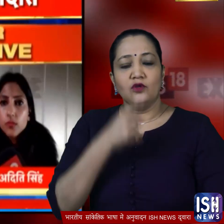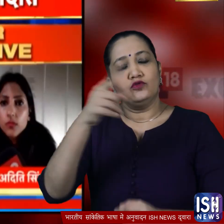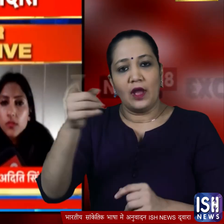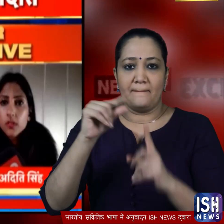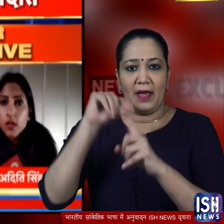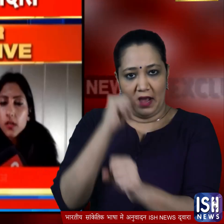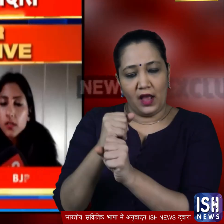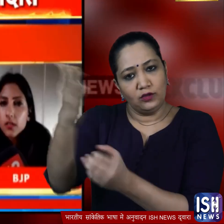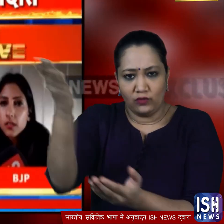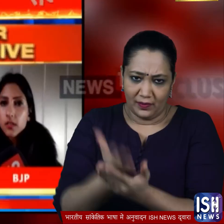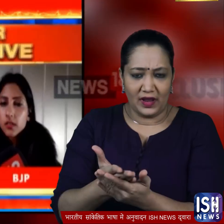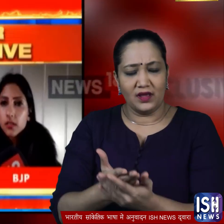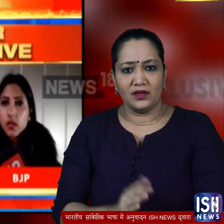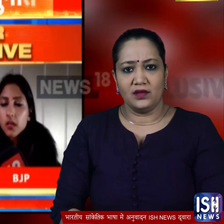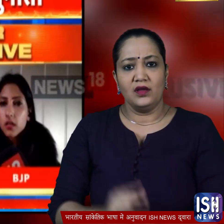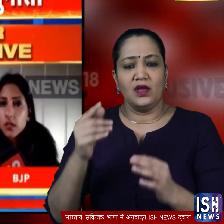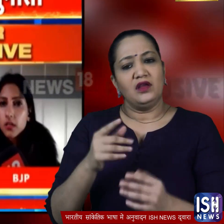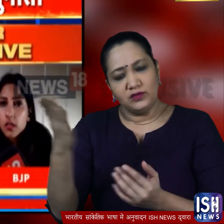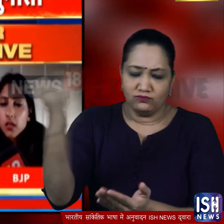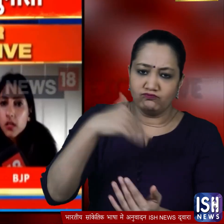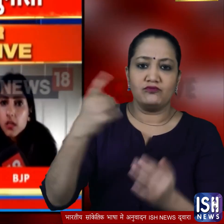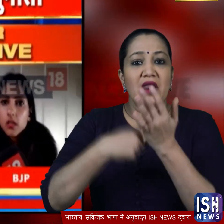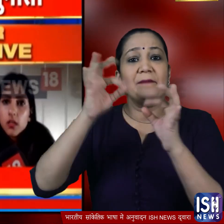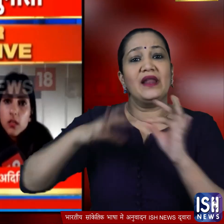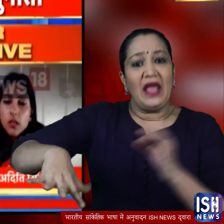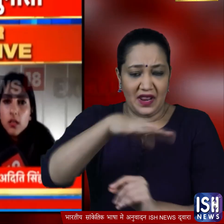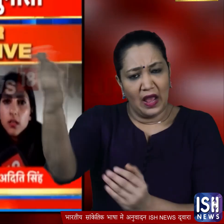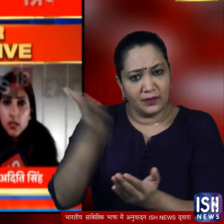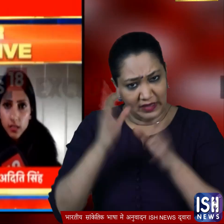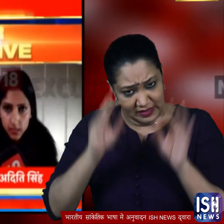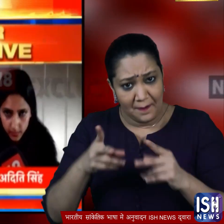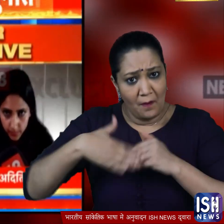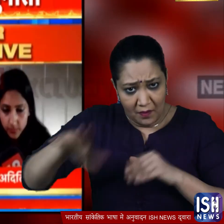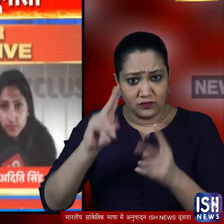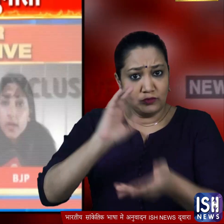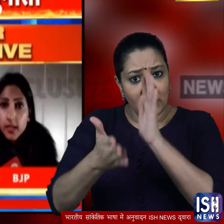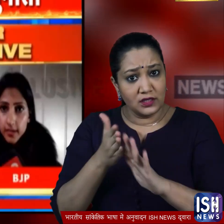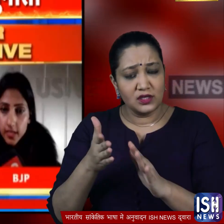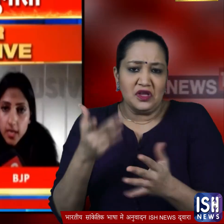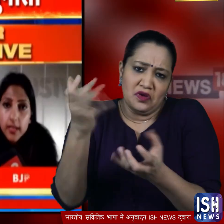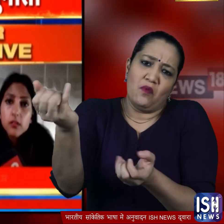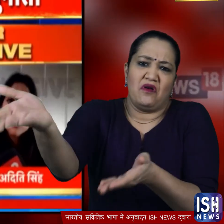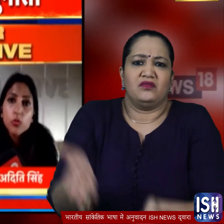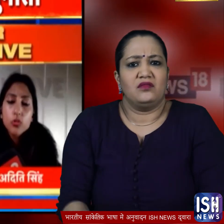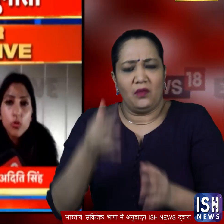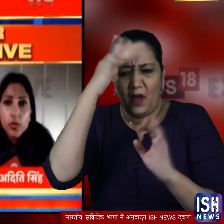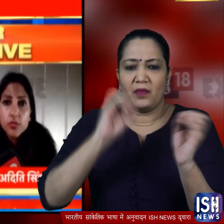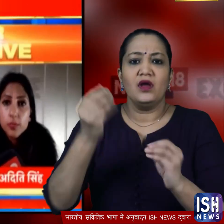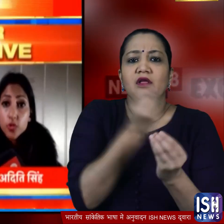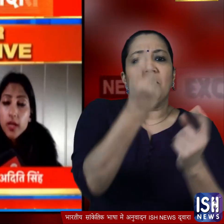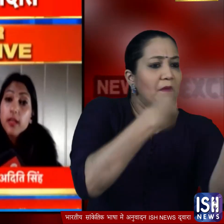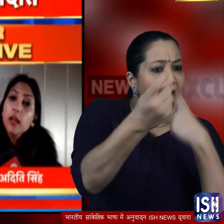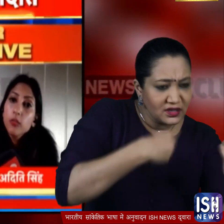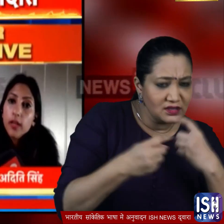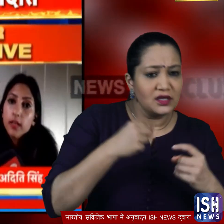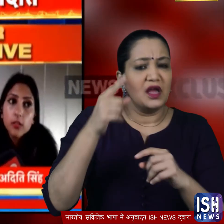प्रियंका गांधी को भी चुनौती दी कि वो लड़ रहे, प्रियंका गांधी वाड्रा लड़ लें रायबरेली से, वो चुनौती अभी भी कायम है आपकी? अगर वो आके लड़ना चाहें, जो कुछ लोगों